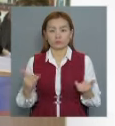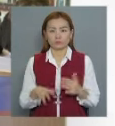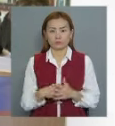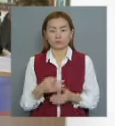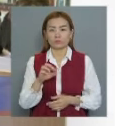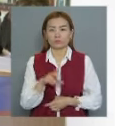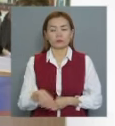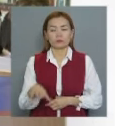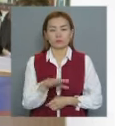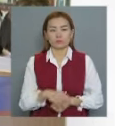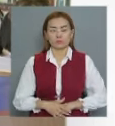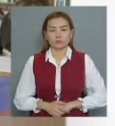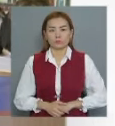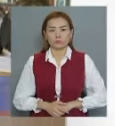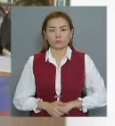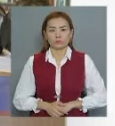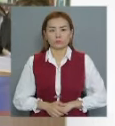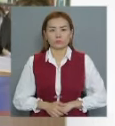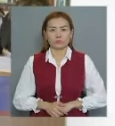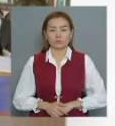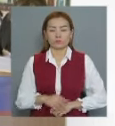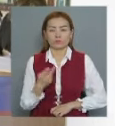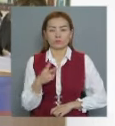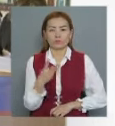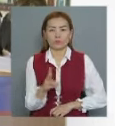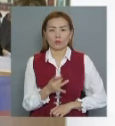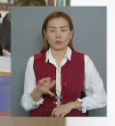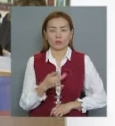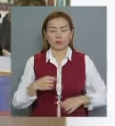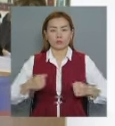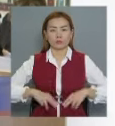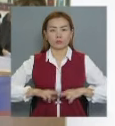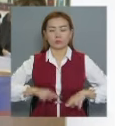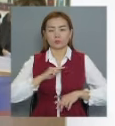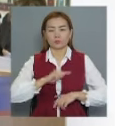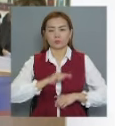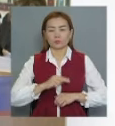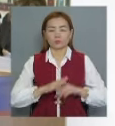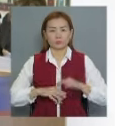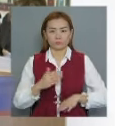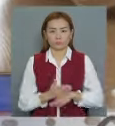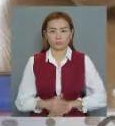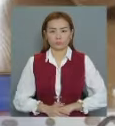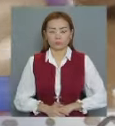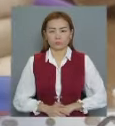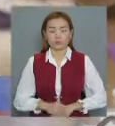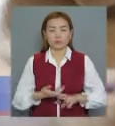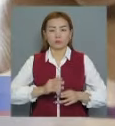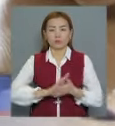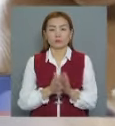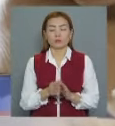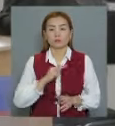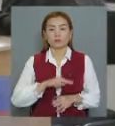облыс төңірегінде 2-3 ауданда құқықтық насихат жұмыстары жүргізіліп жатқан жағдайы бар. Аталған шараға